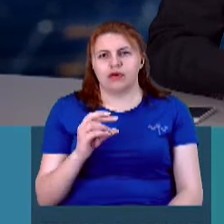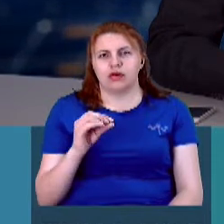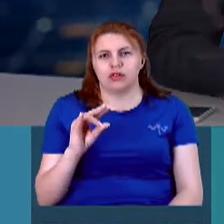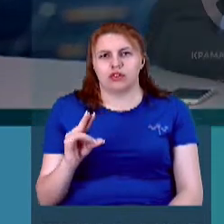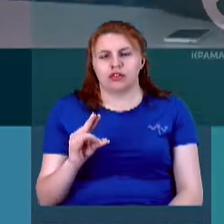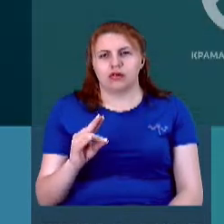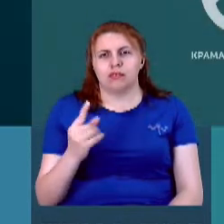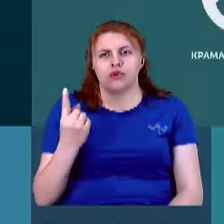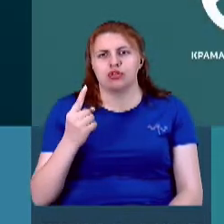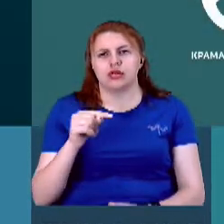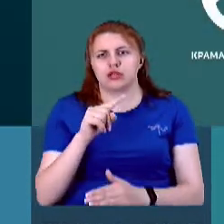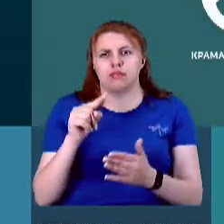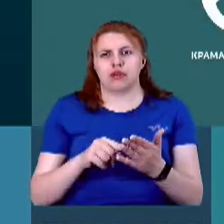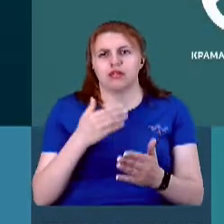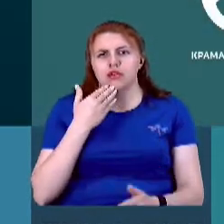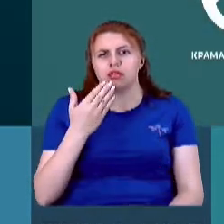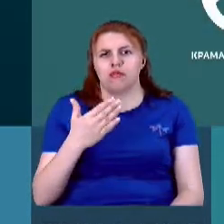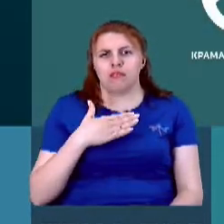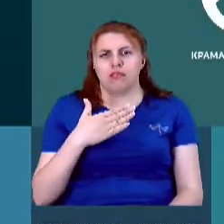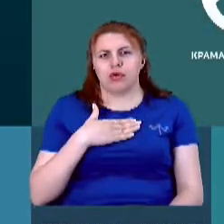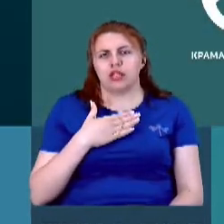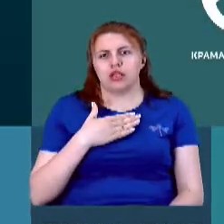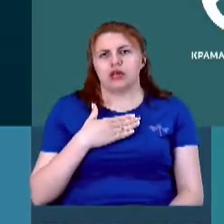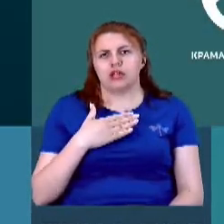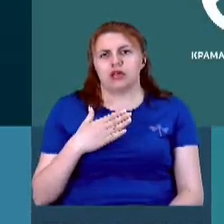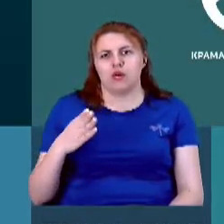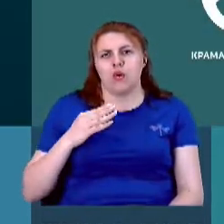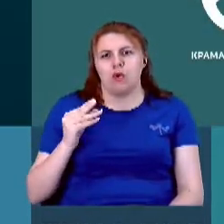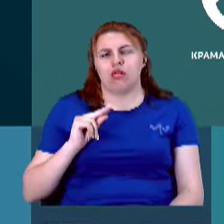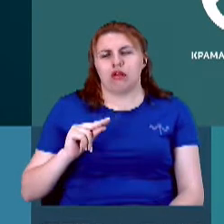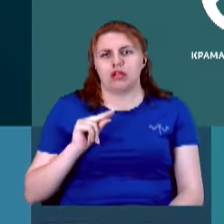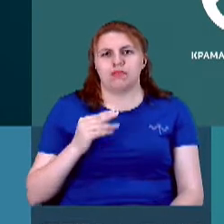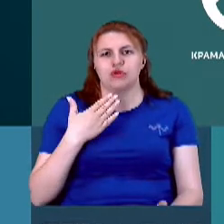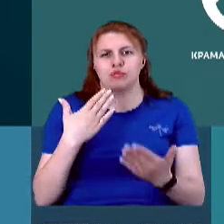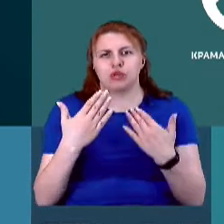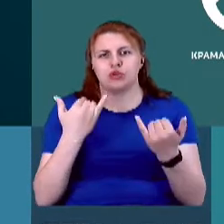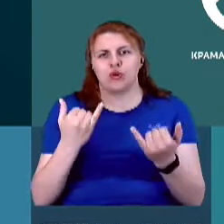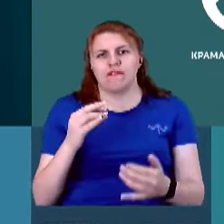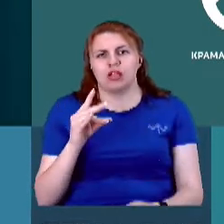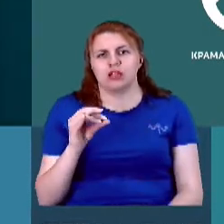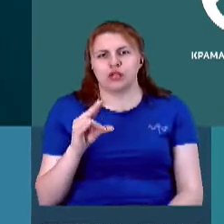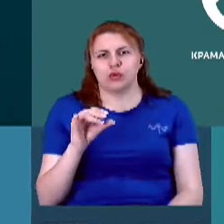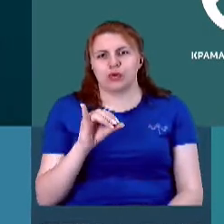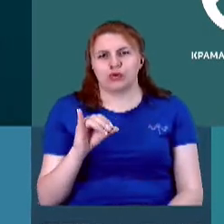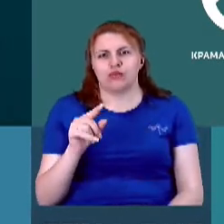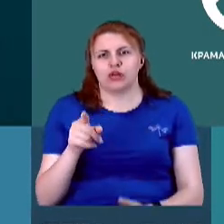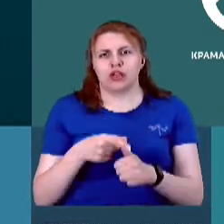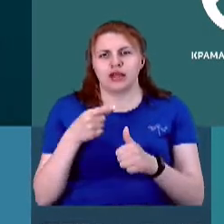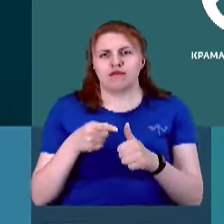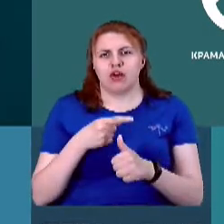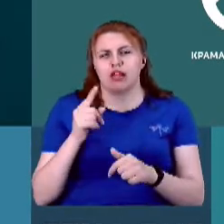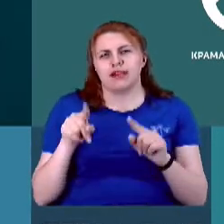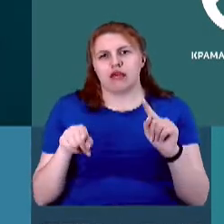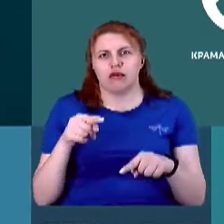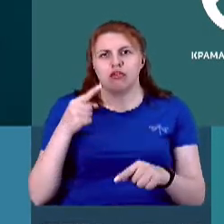вас перше запитання. Мої колеги поспілкувались сьогодні з Валентиною, і вона назвала декілька версій,